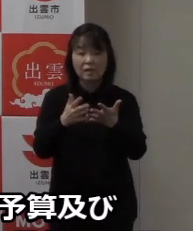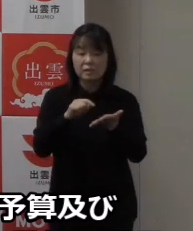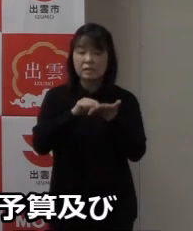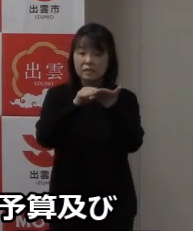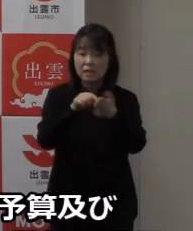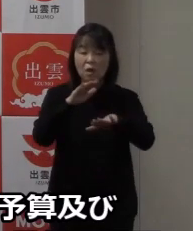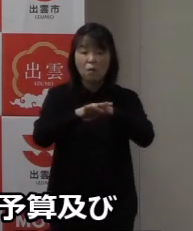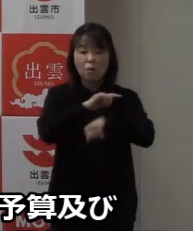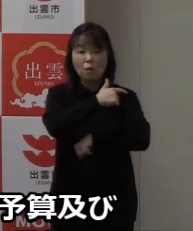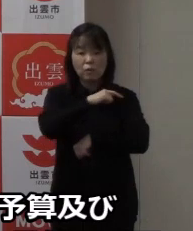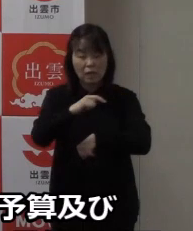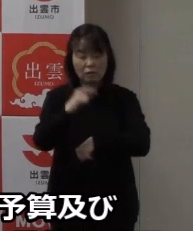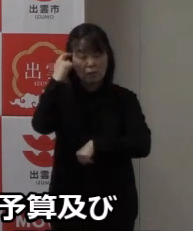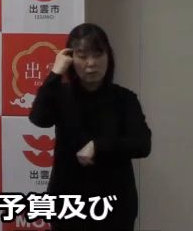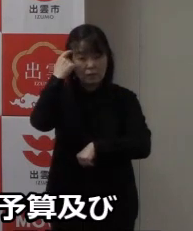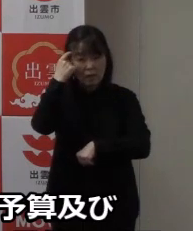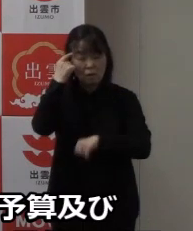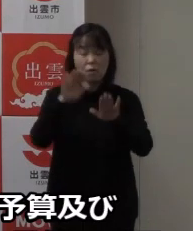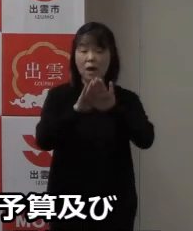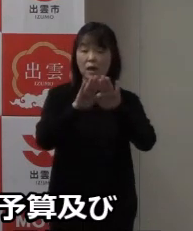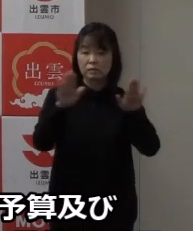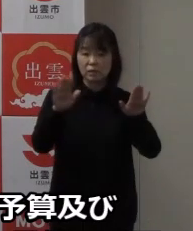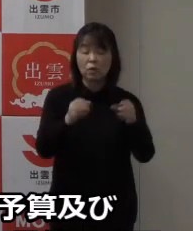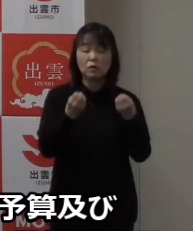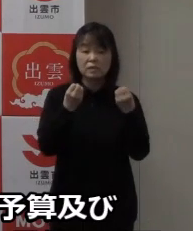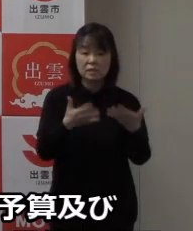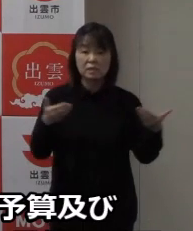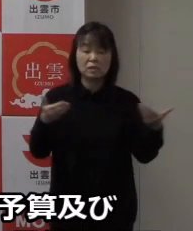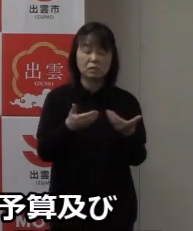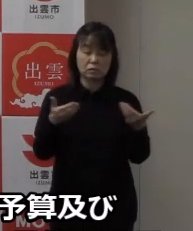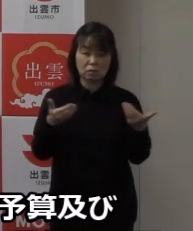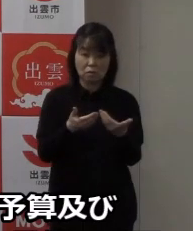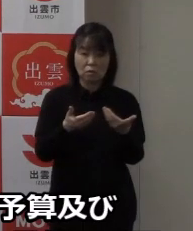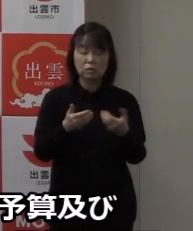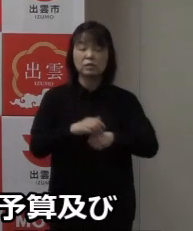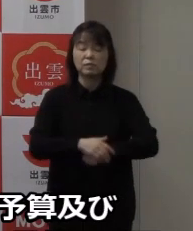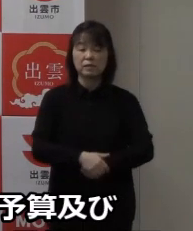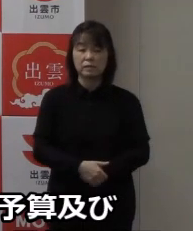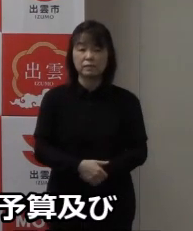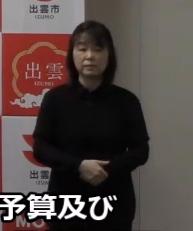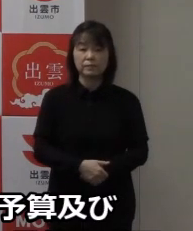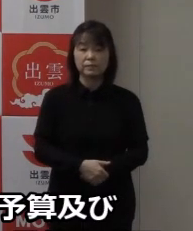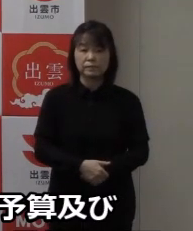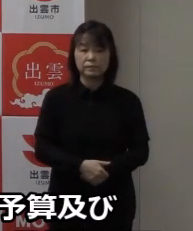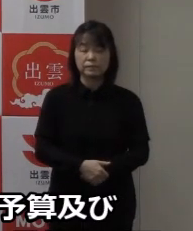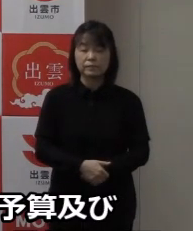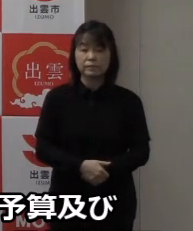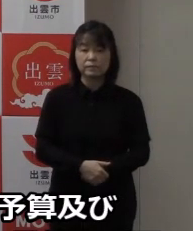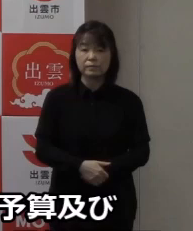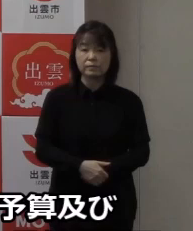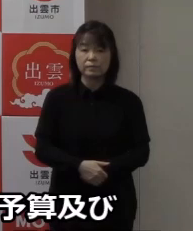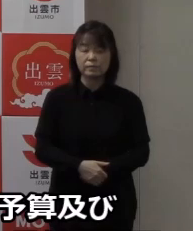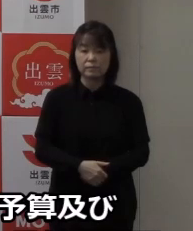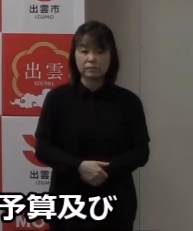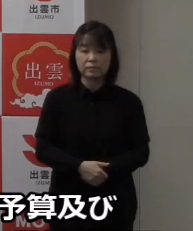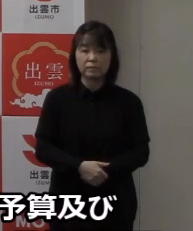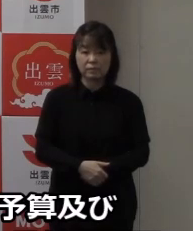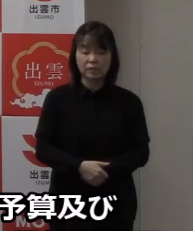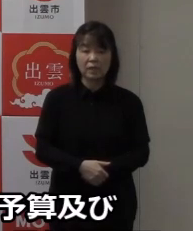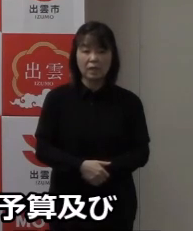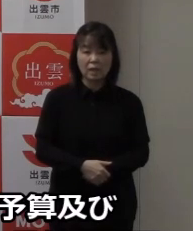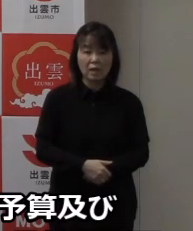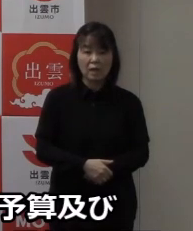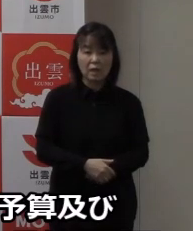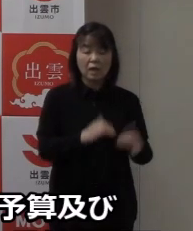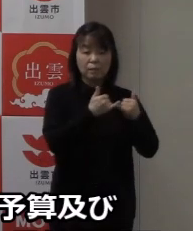に入る、新規に入る予算を計上いたしました。また官民が連携